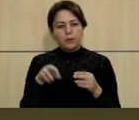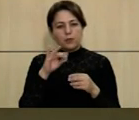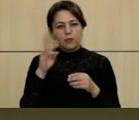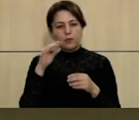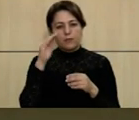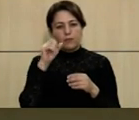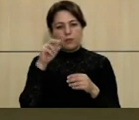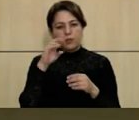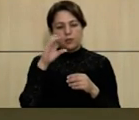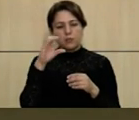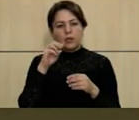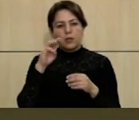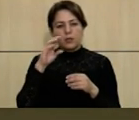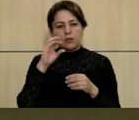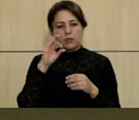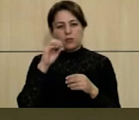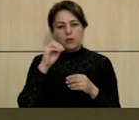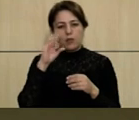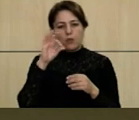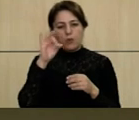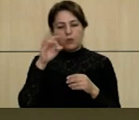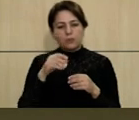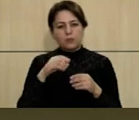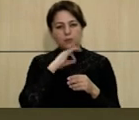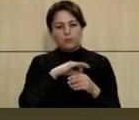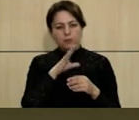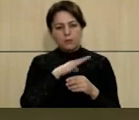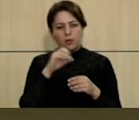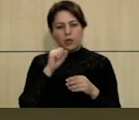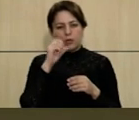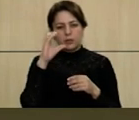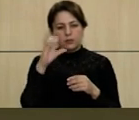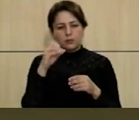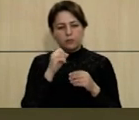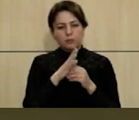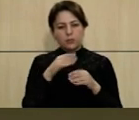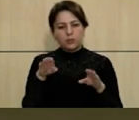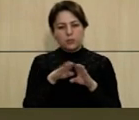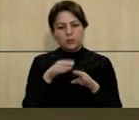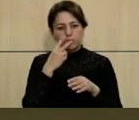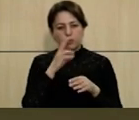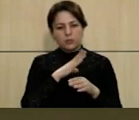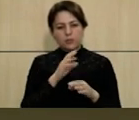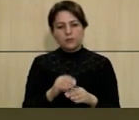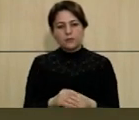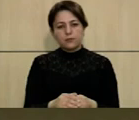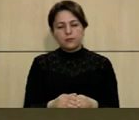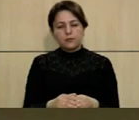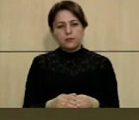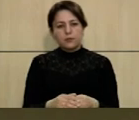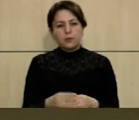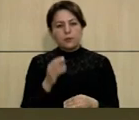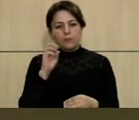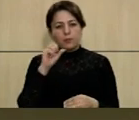Fallis teoremasini qo'llagan holatda biz A, C ning 15 ga teng ekanligini ko'rsatdik.